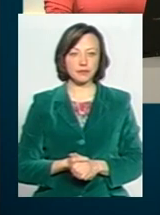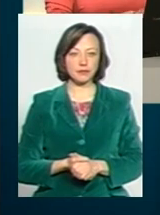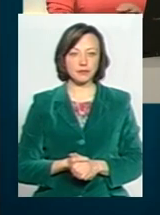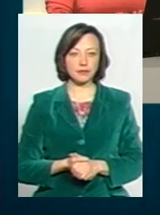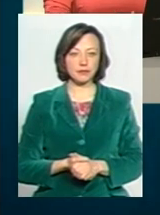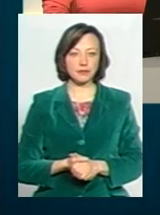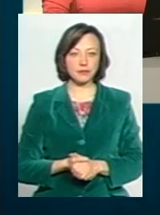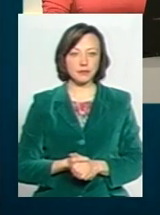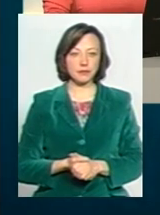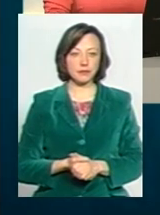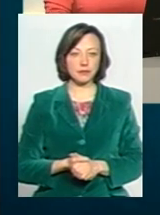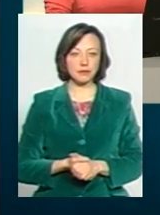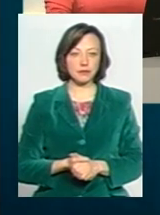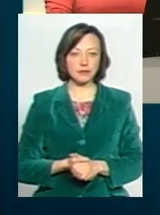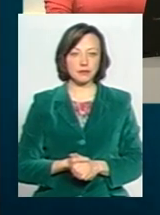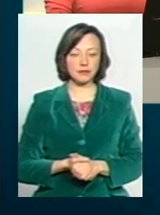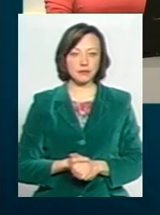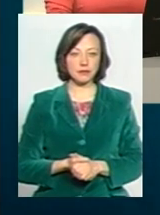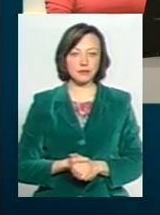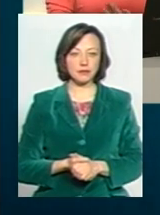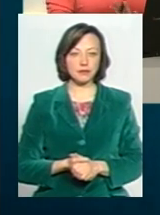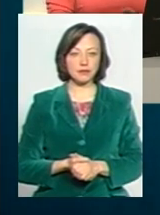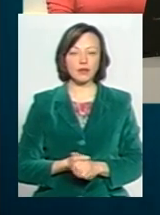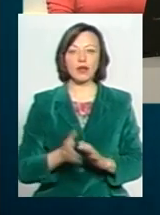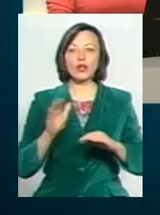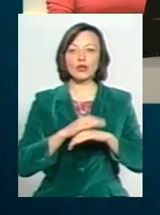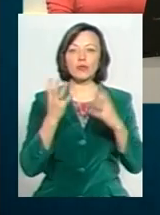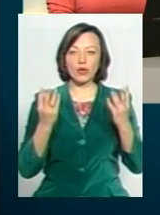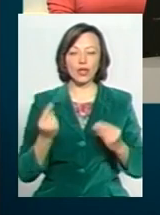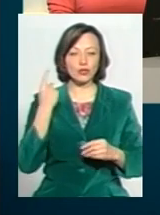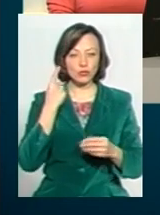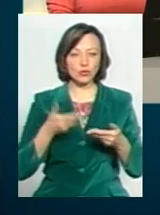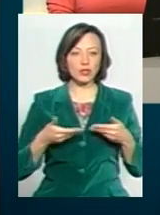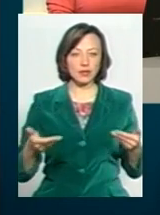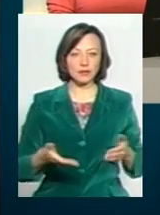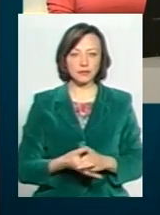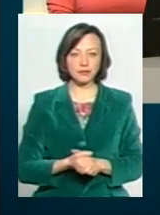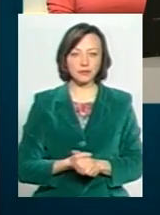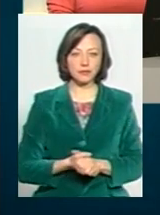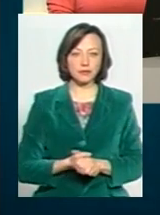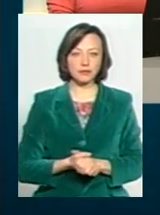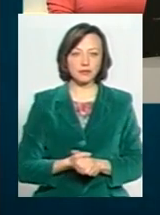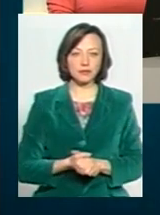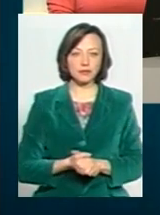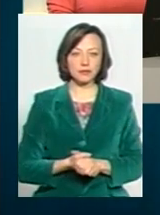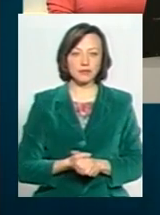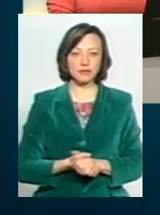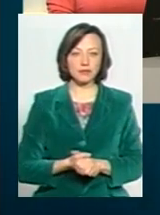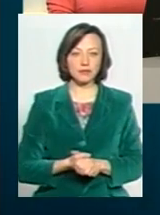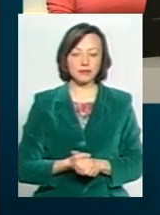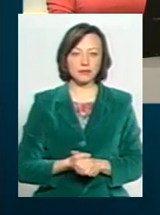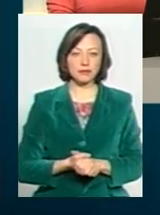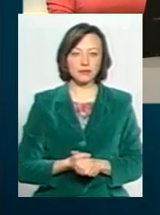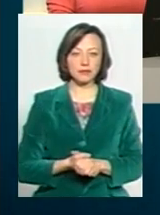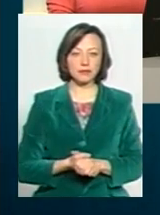Чернігівської міської ради. Пане Андрію, доброго дня. Ви нас чуєте? яка приватна власність, яка є